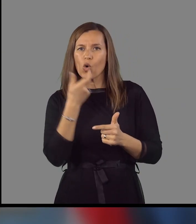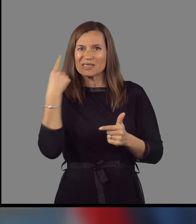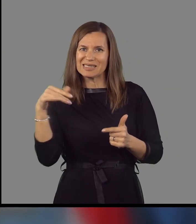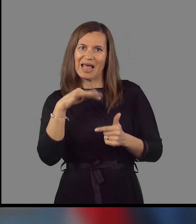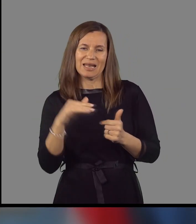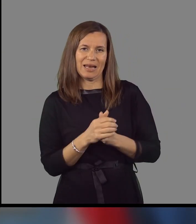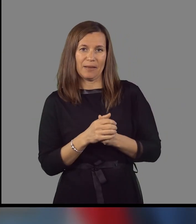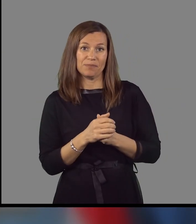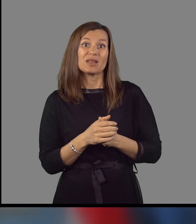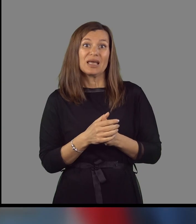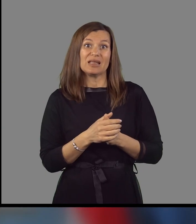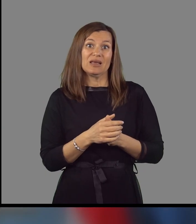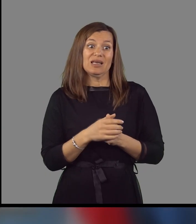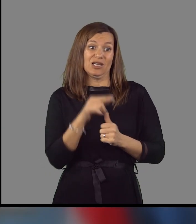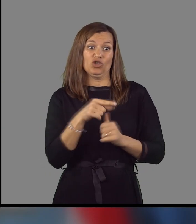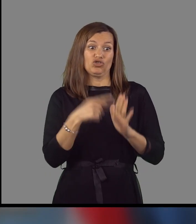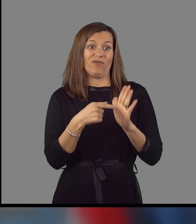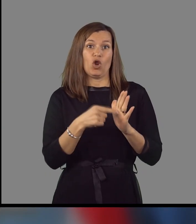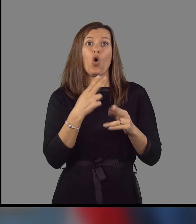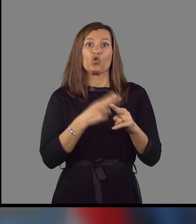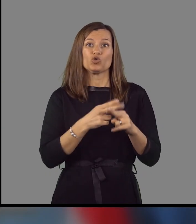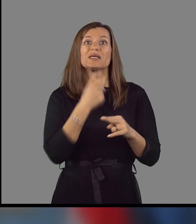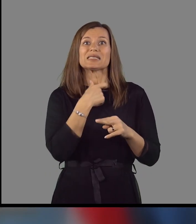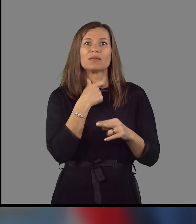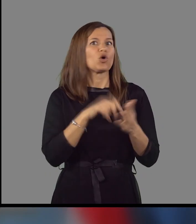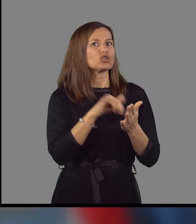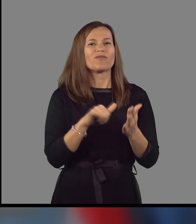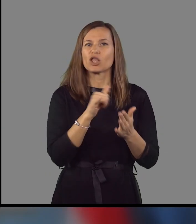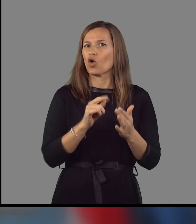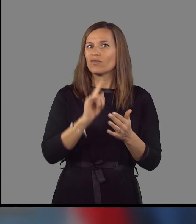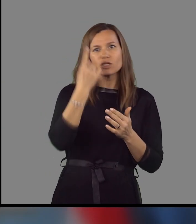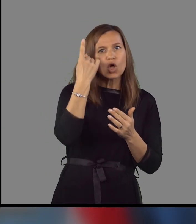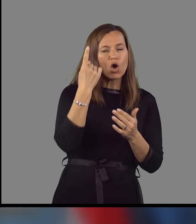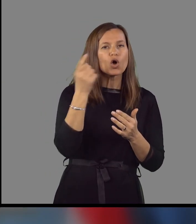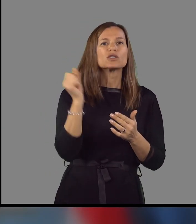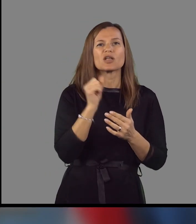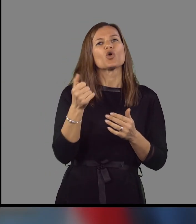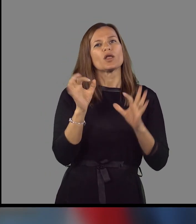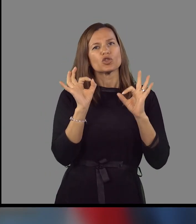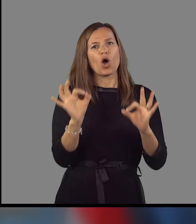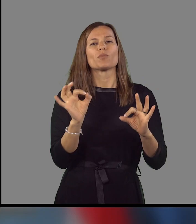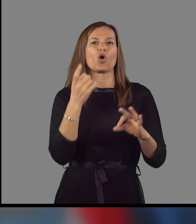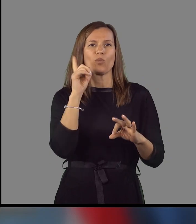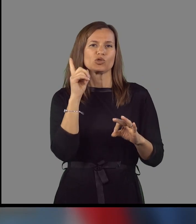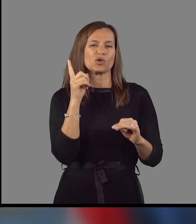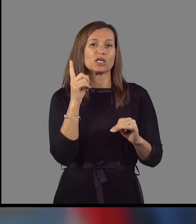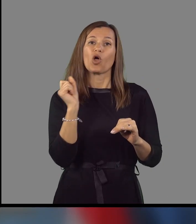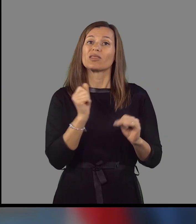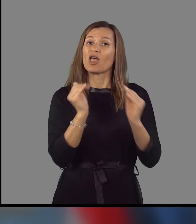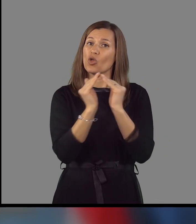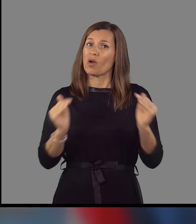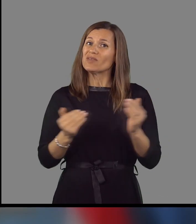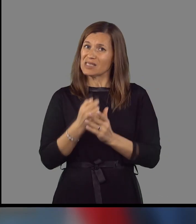za ostarelih. In iz tega naslova, da je število okužb z gripo še vedno visoko, je seveda